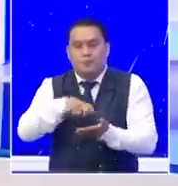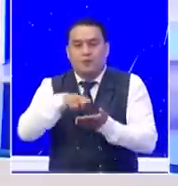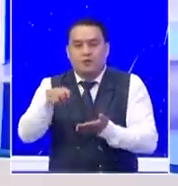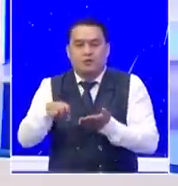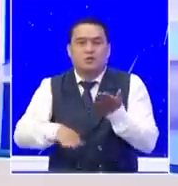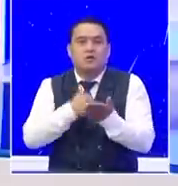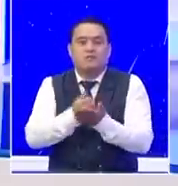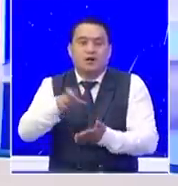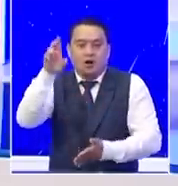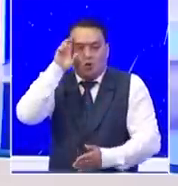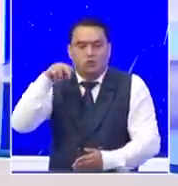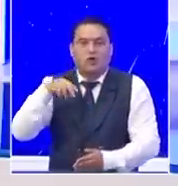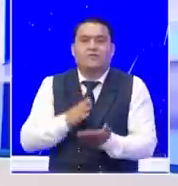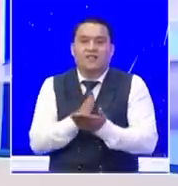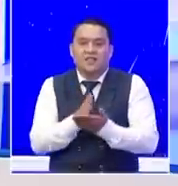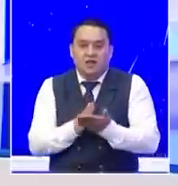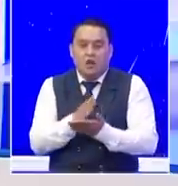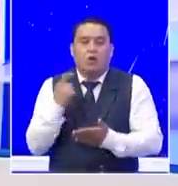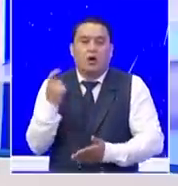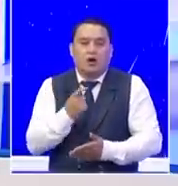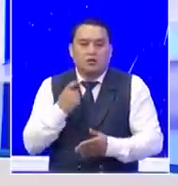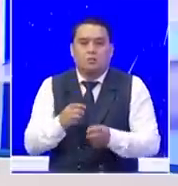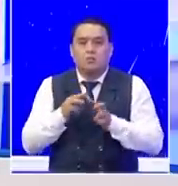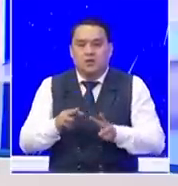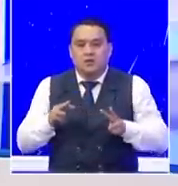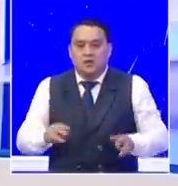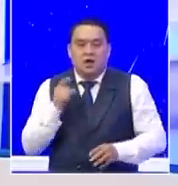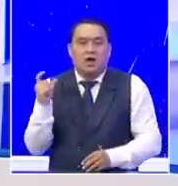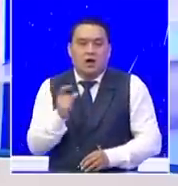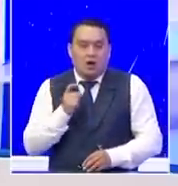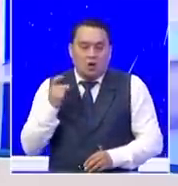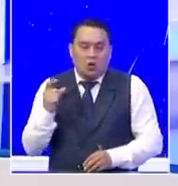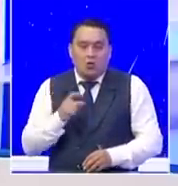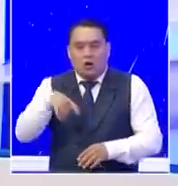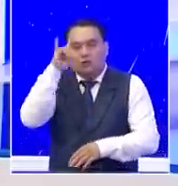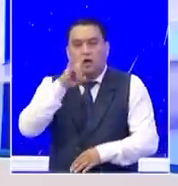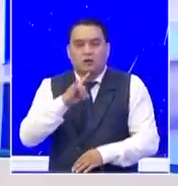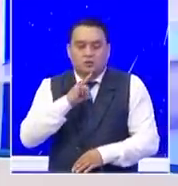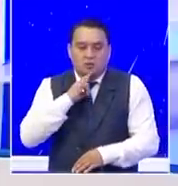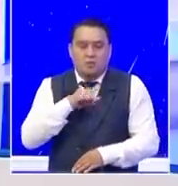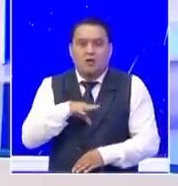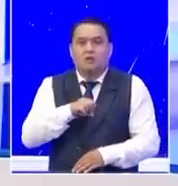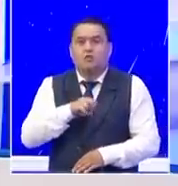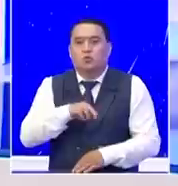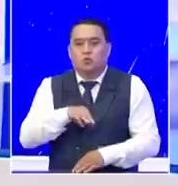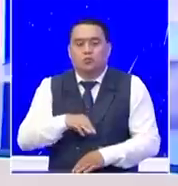главы государства ветерану лесного хозяйства, министра экологии, геологии и природных ресурсов Казахстана Магзум